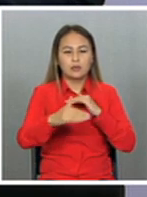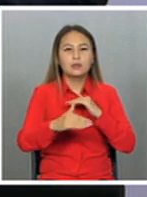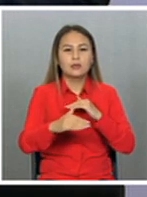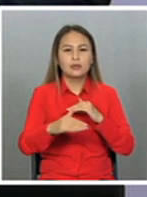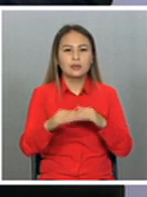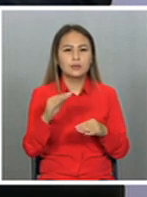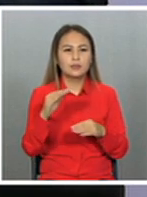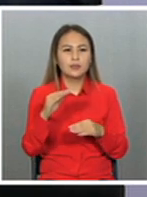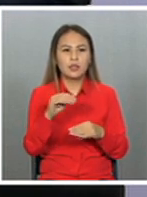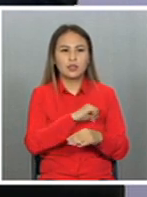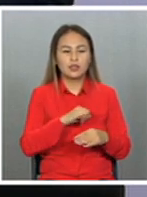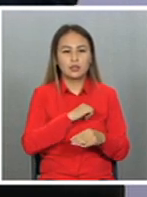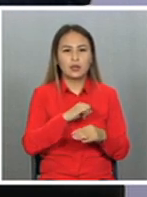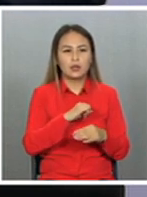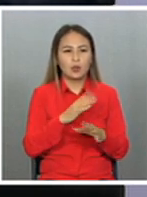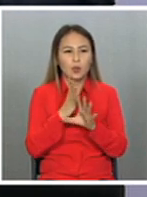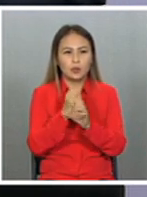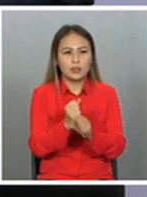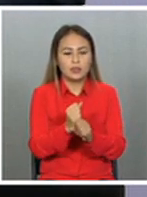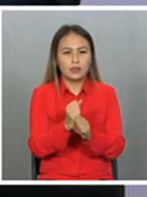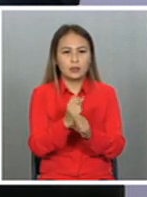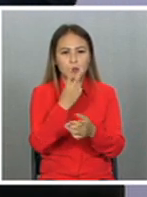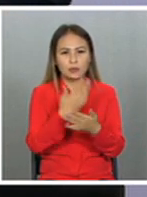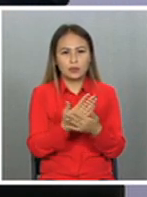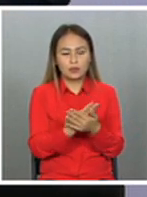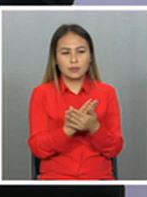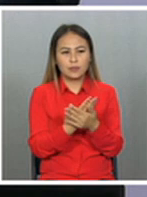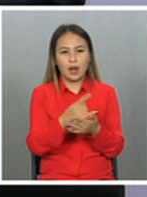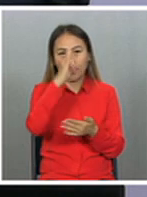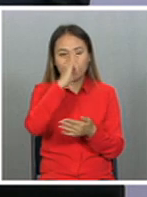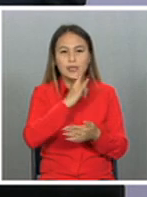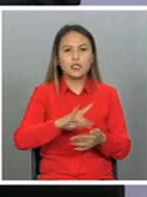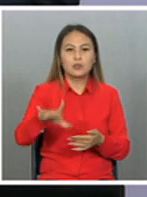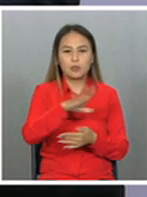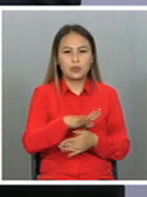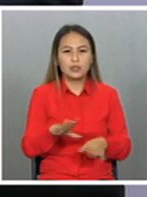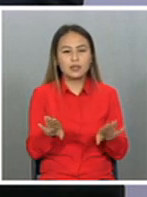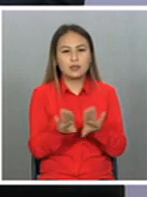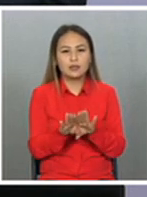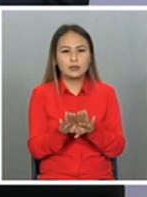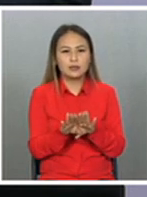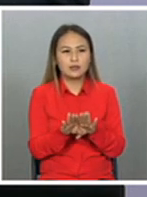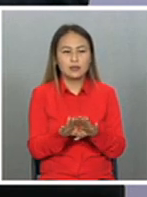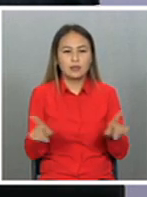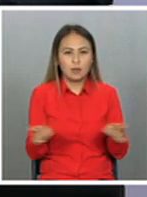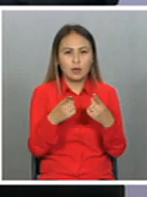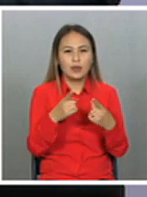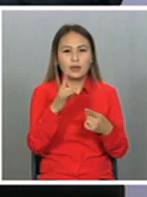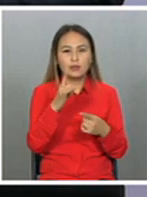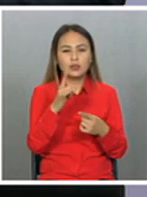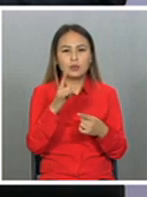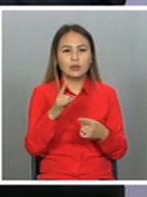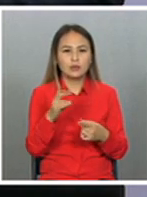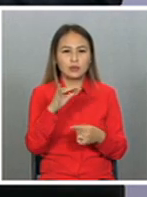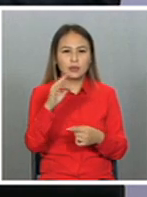0,2 жаңағы деңгейін көрсетеді екен. Ал Қазақстан Республикасының адамдың даму индексін қарастыратын